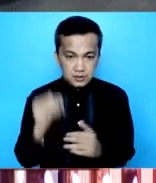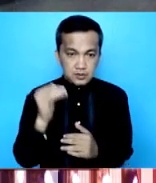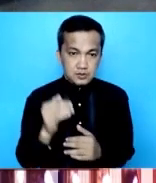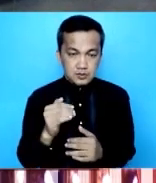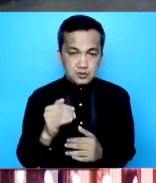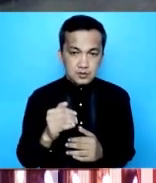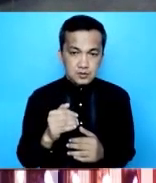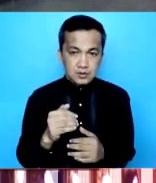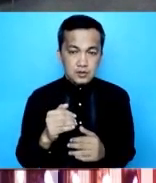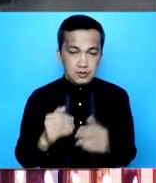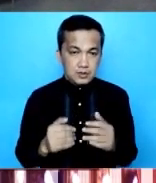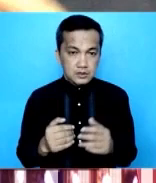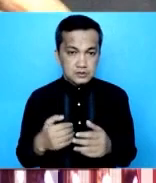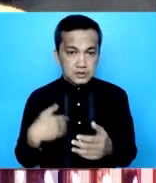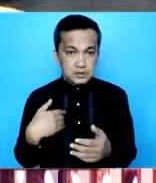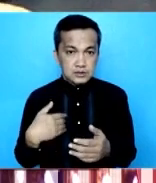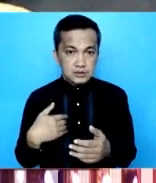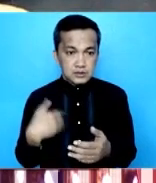parating na yung